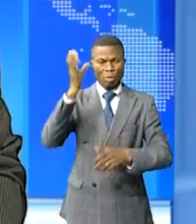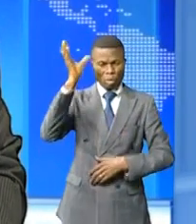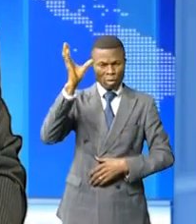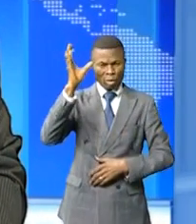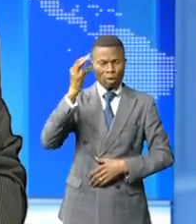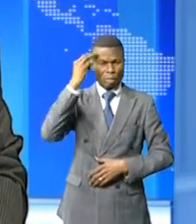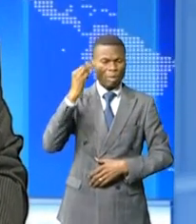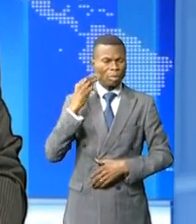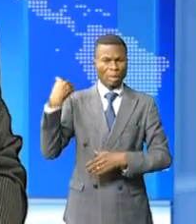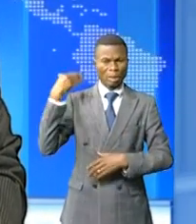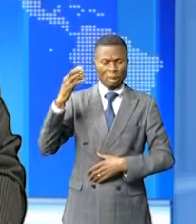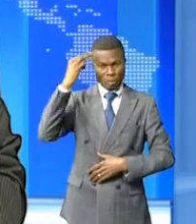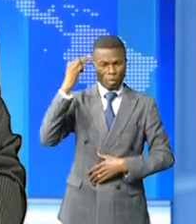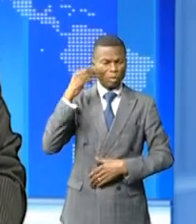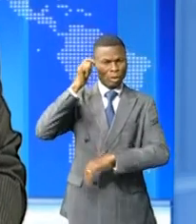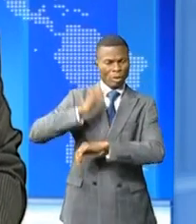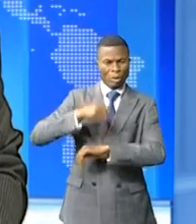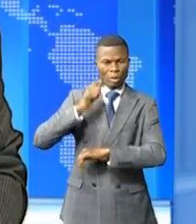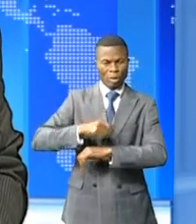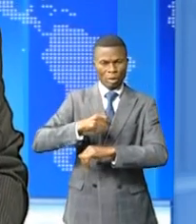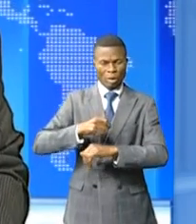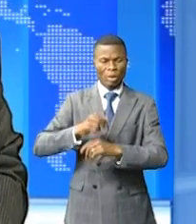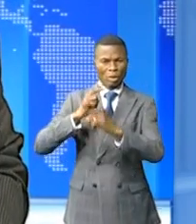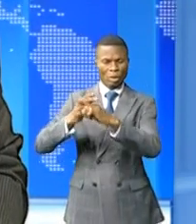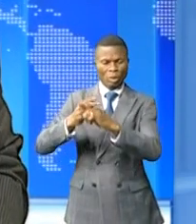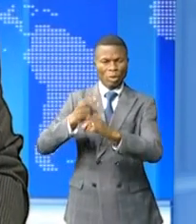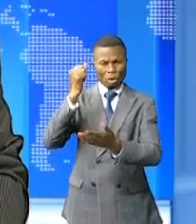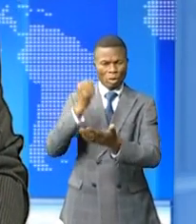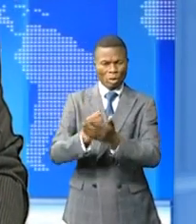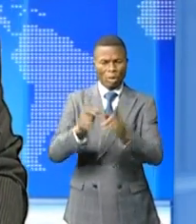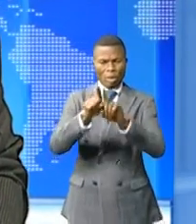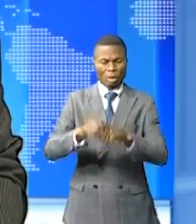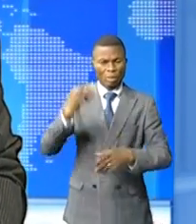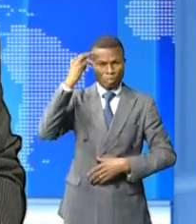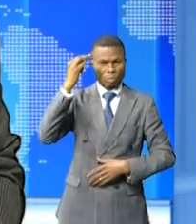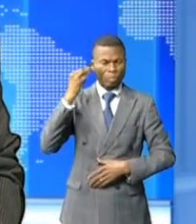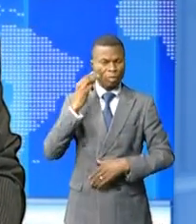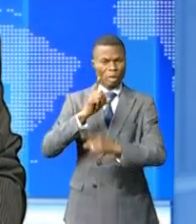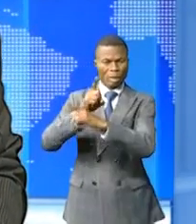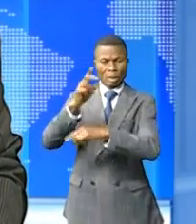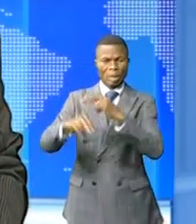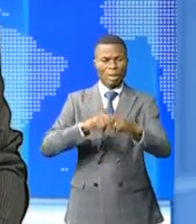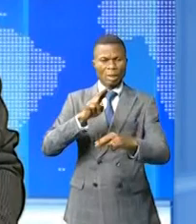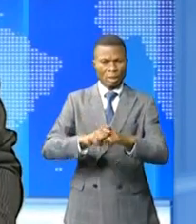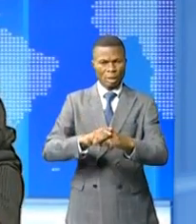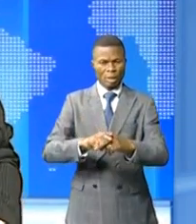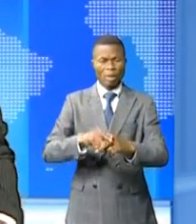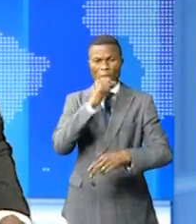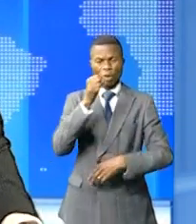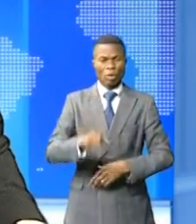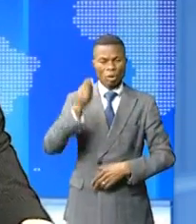le ministre d'État, ministre de la Justice et garde des Sceaux, ainsi que le ministre de la Défense nationale et